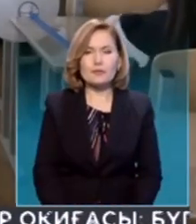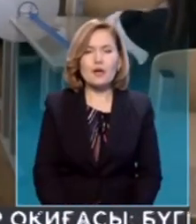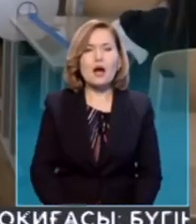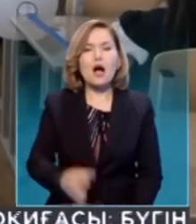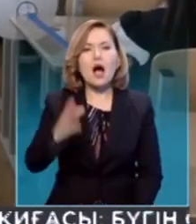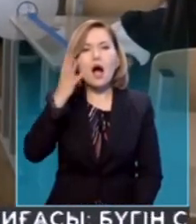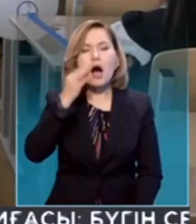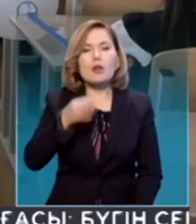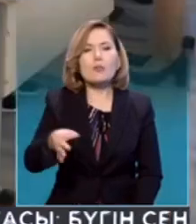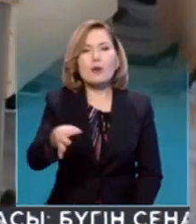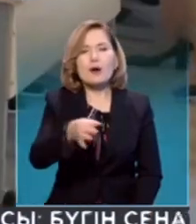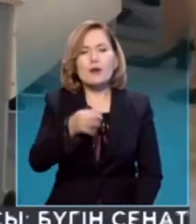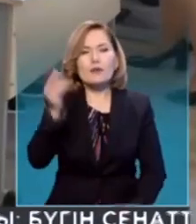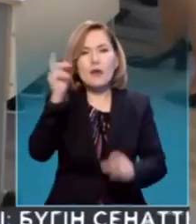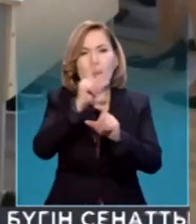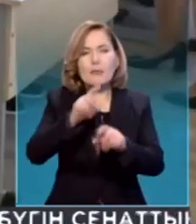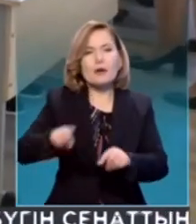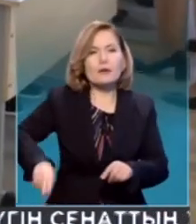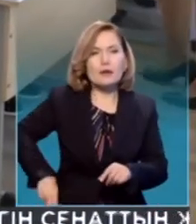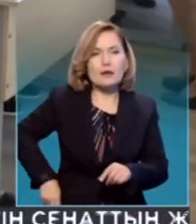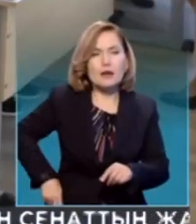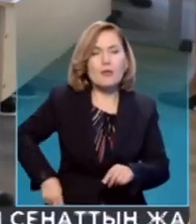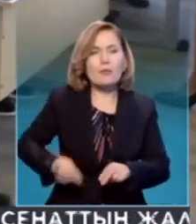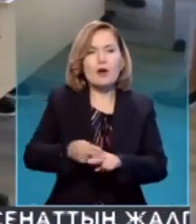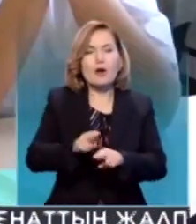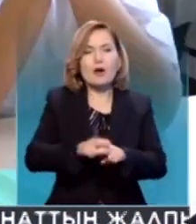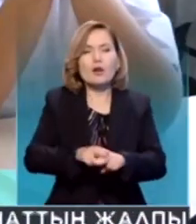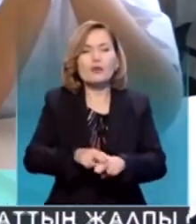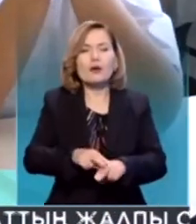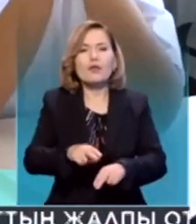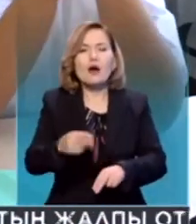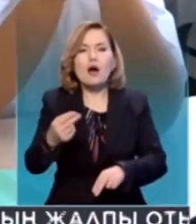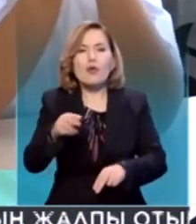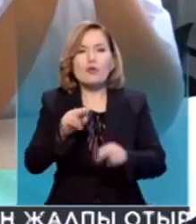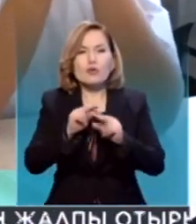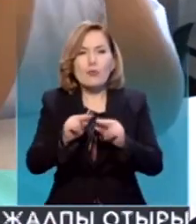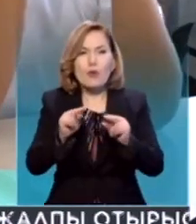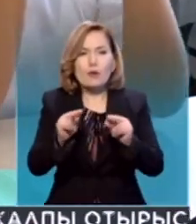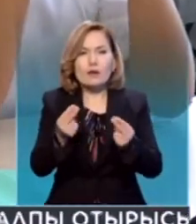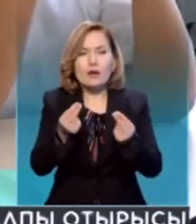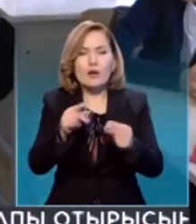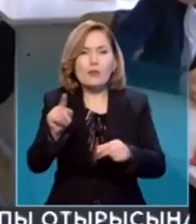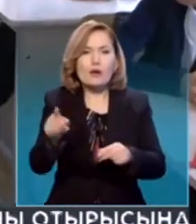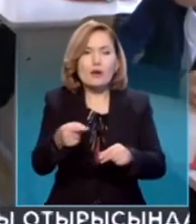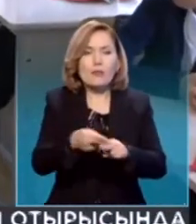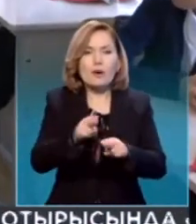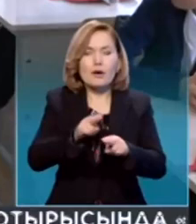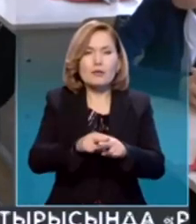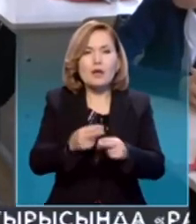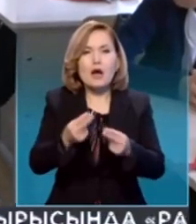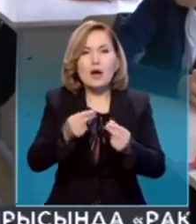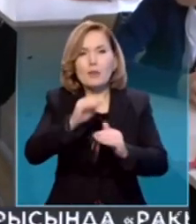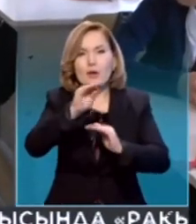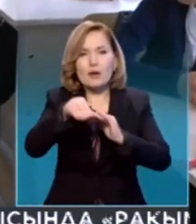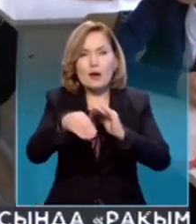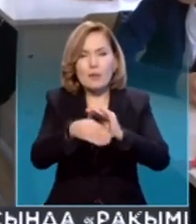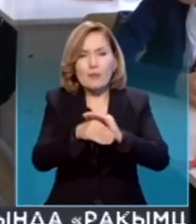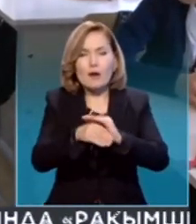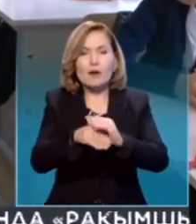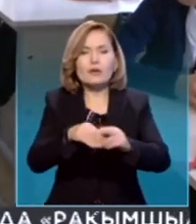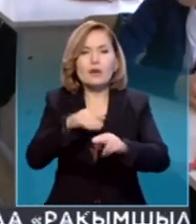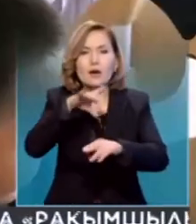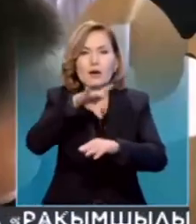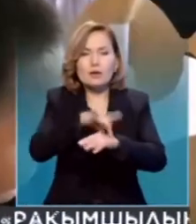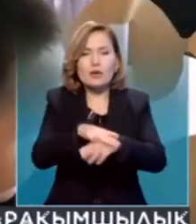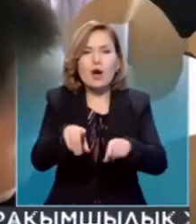Алматы облысындағы мектеп директорлары оқу жүктемесін бөлу кезінде мұғалімдерден ақша талап еткен. Жыл басынан бері жемқорлықпен күрес агенттігінің қол